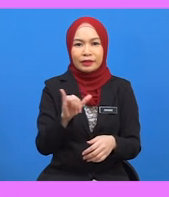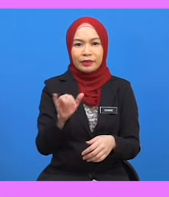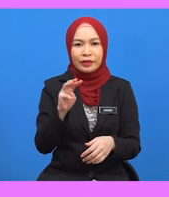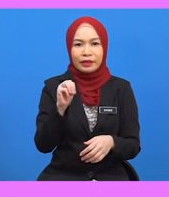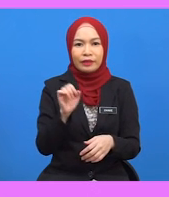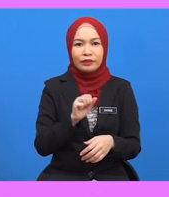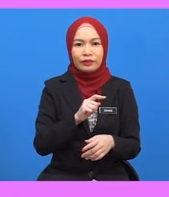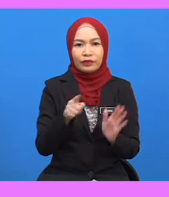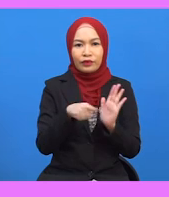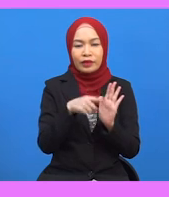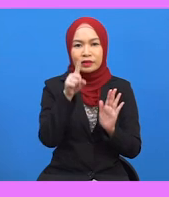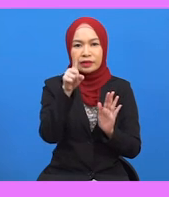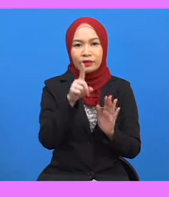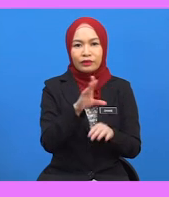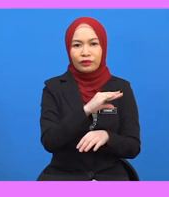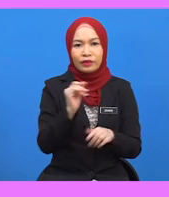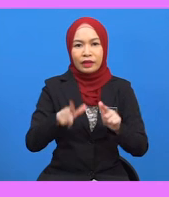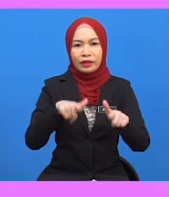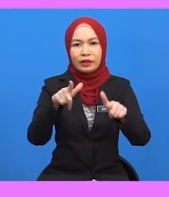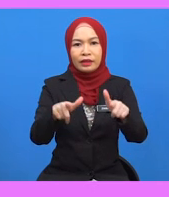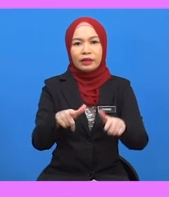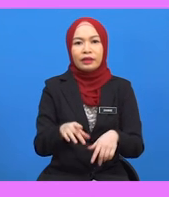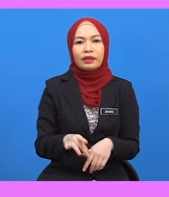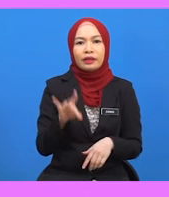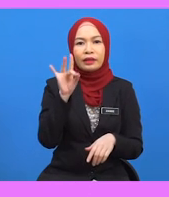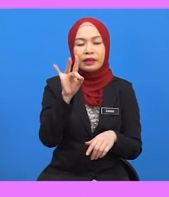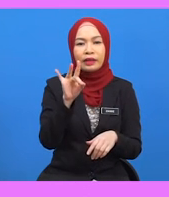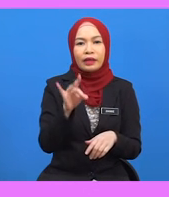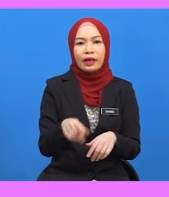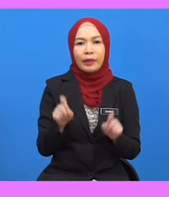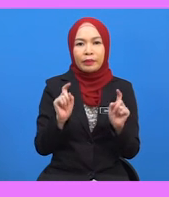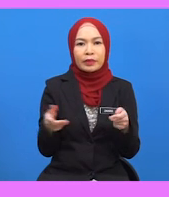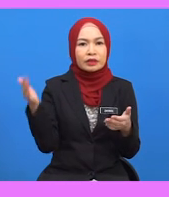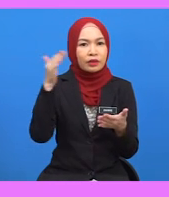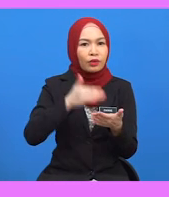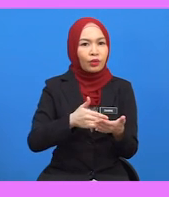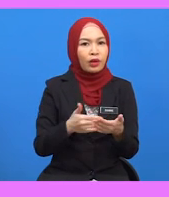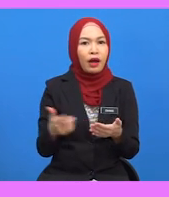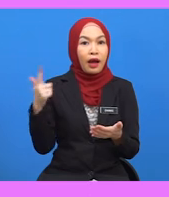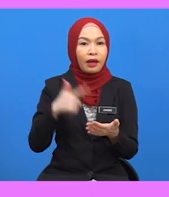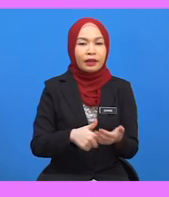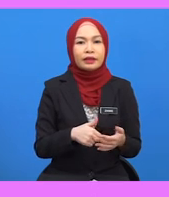1 dan langkah 8 perlu diulangi semula.